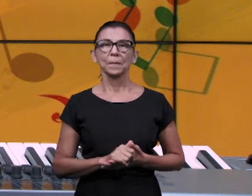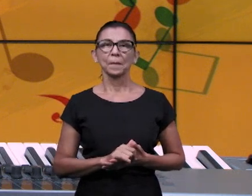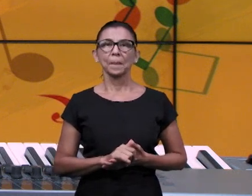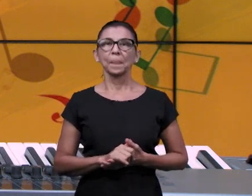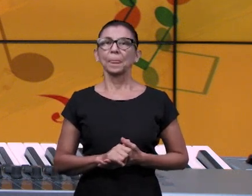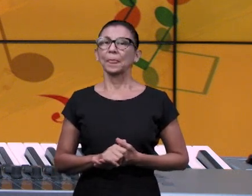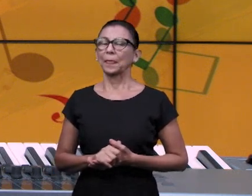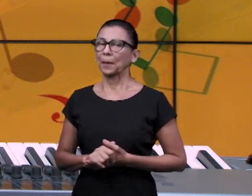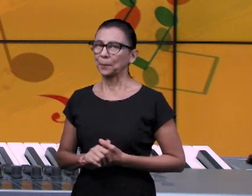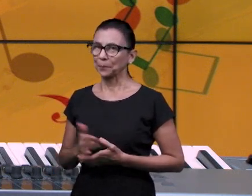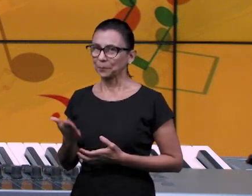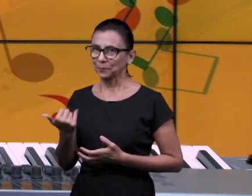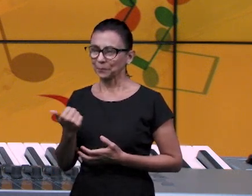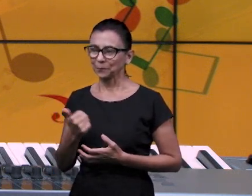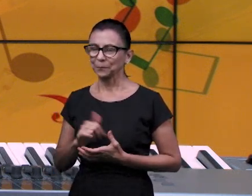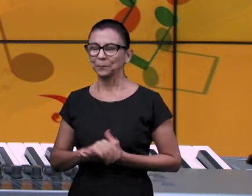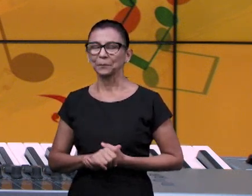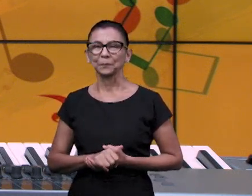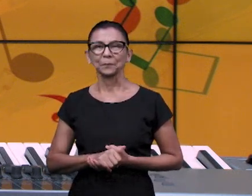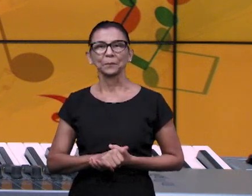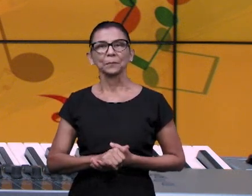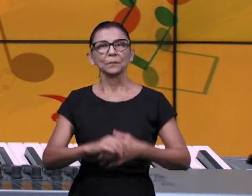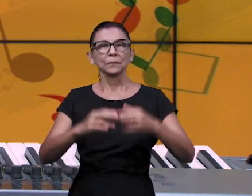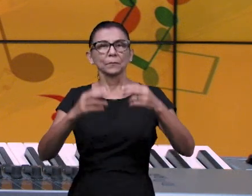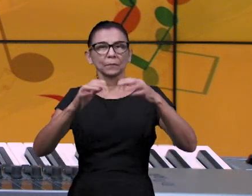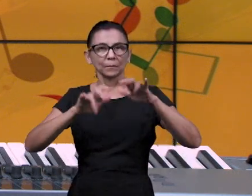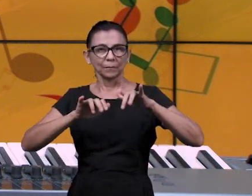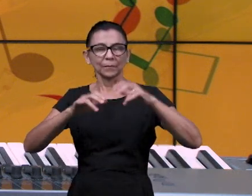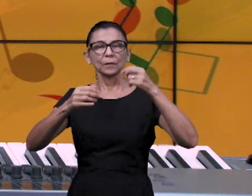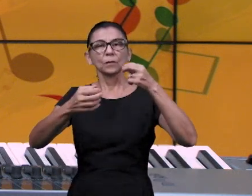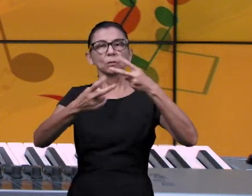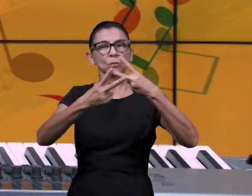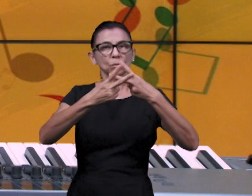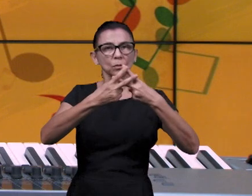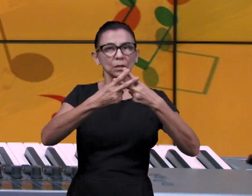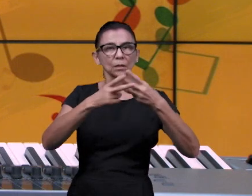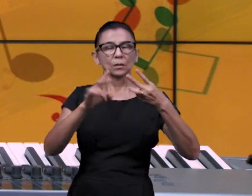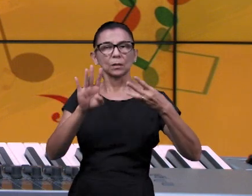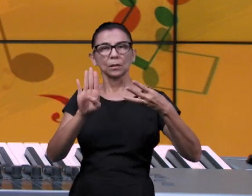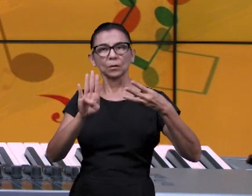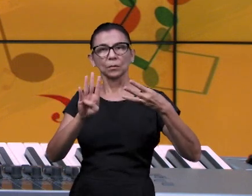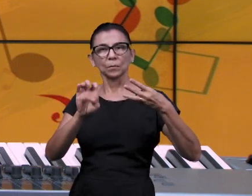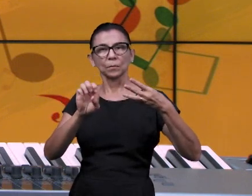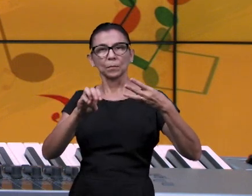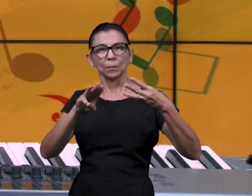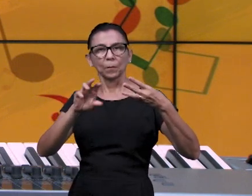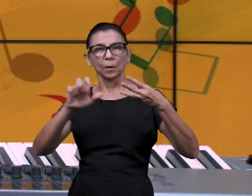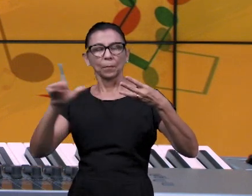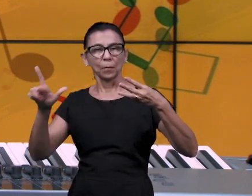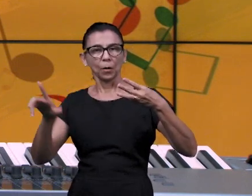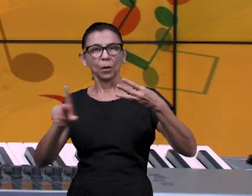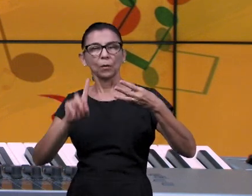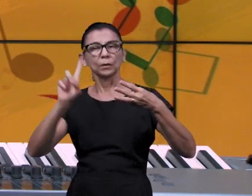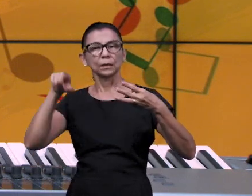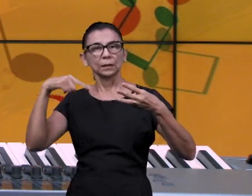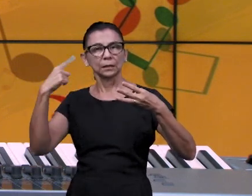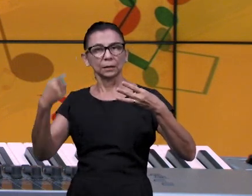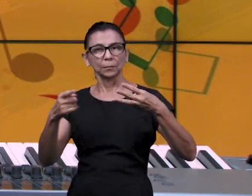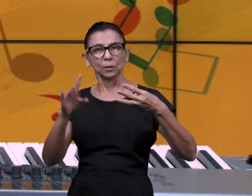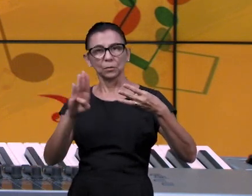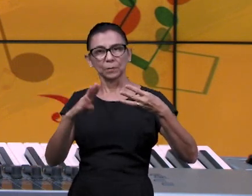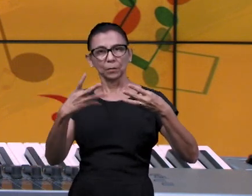vais jouer ici le jazz, le bémol et après le B quadro.